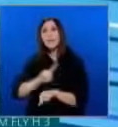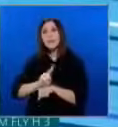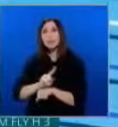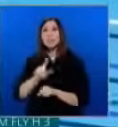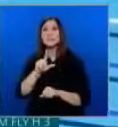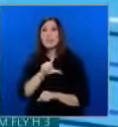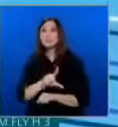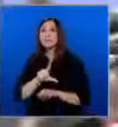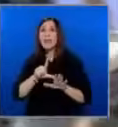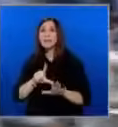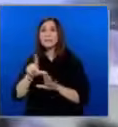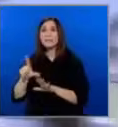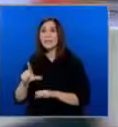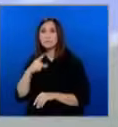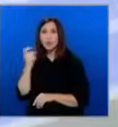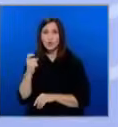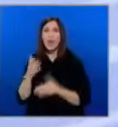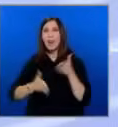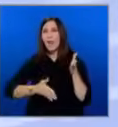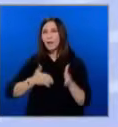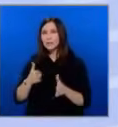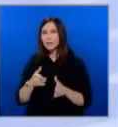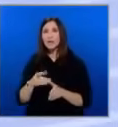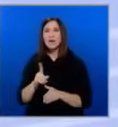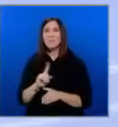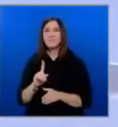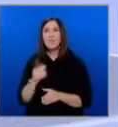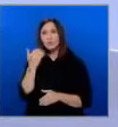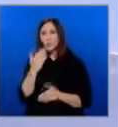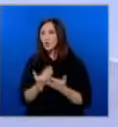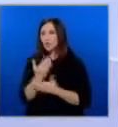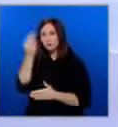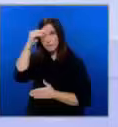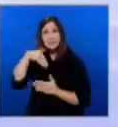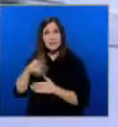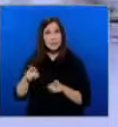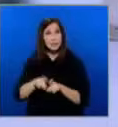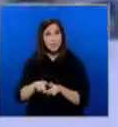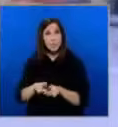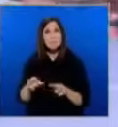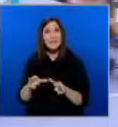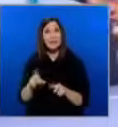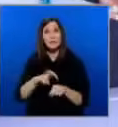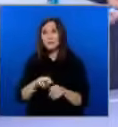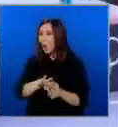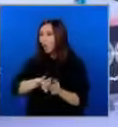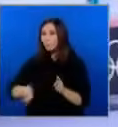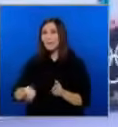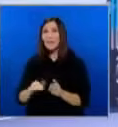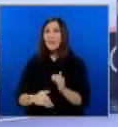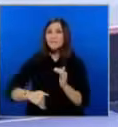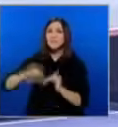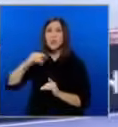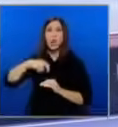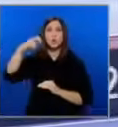секунди 77 стотни. В леката атлетика неубедително начало за българите, след като Мирела Демирева отпадна в квалификациите на скок